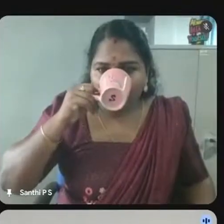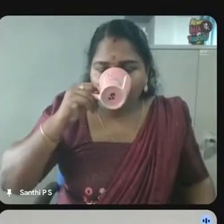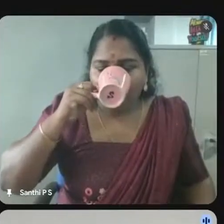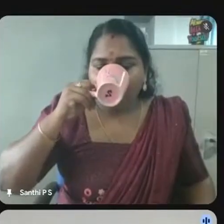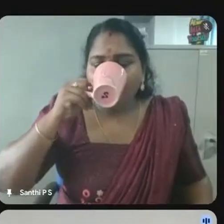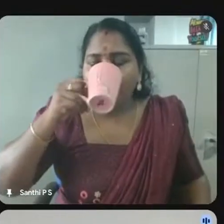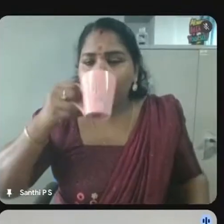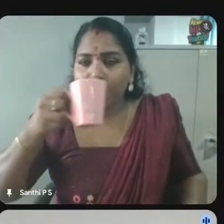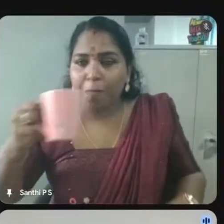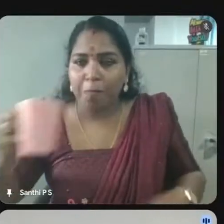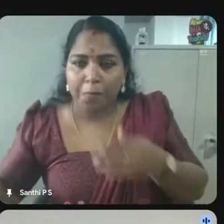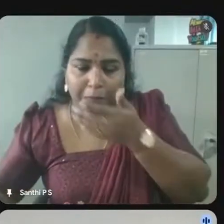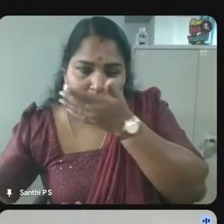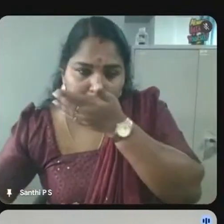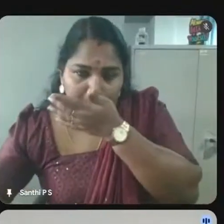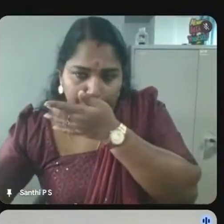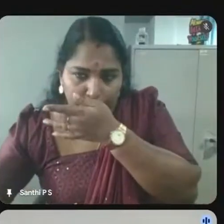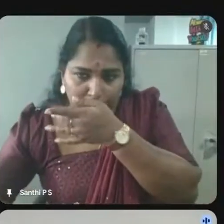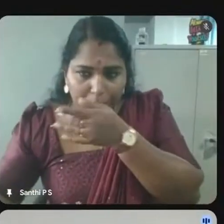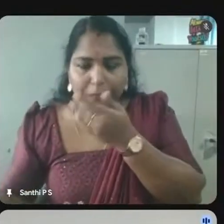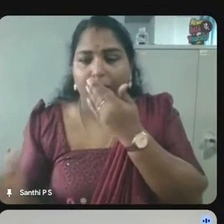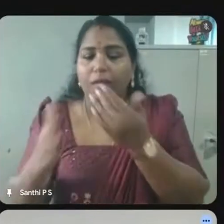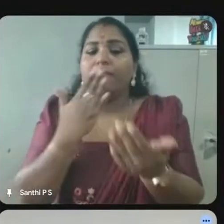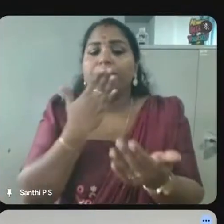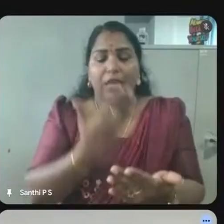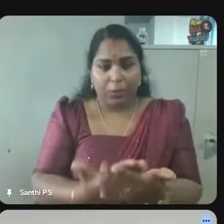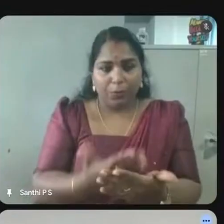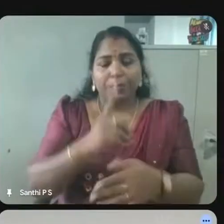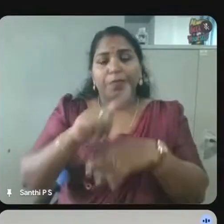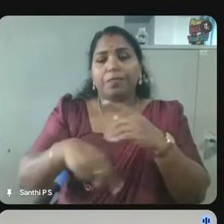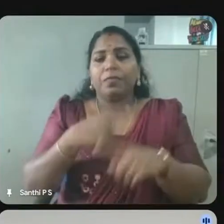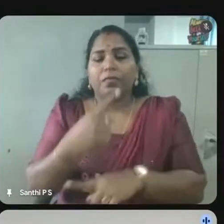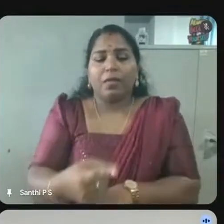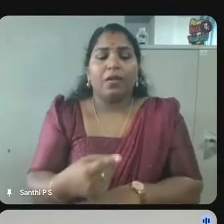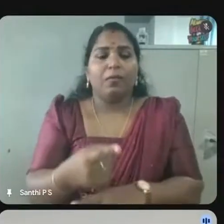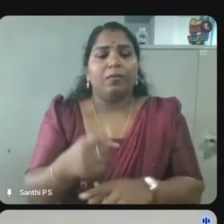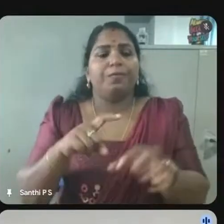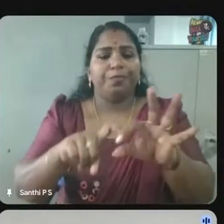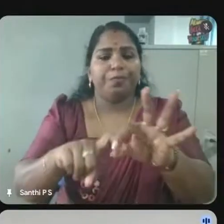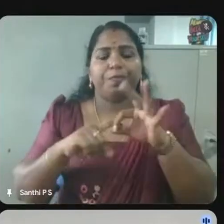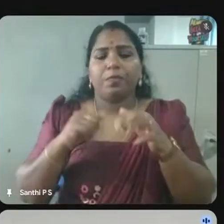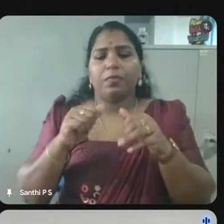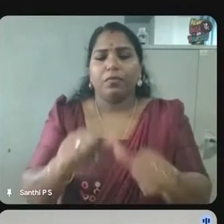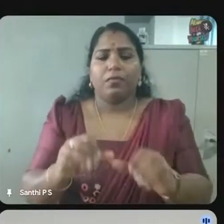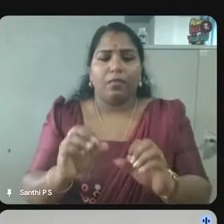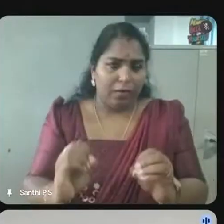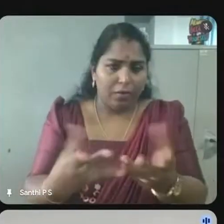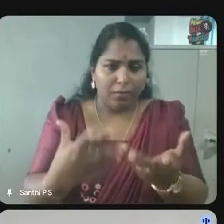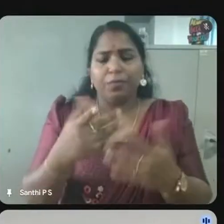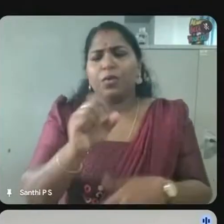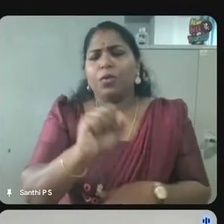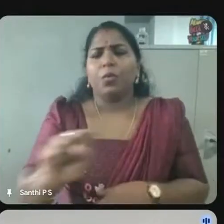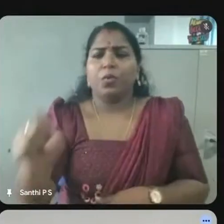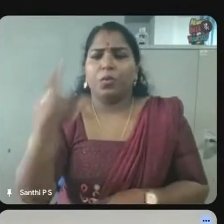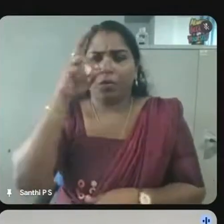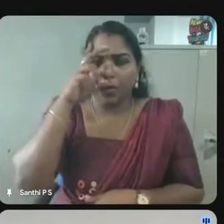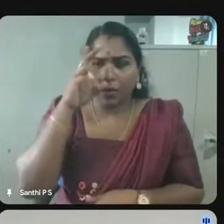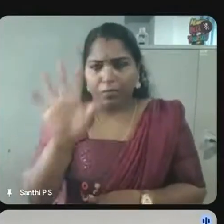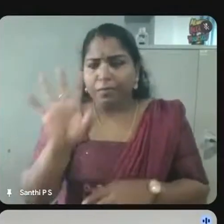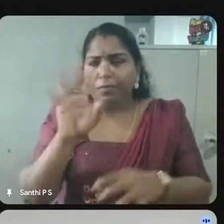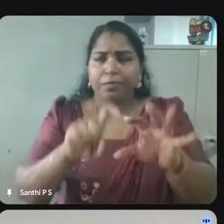താങ്ക് യു മാഡം. നമ്മൾ തുടർന്ന് ഡിസ്കഷനിലേക്ക് കിടക്കുകയാണ്. നിങ്ങളുടെ സംശയങ്ങൾ മാഡത്തിനോട് ഇപ്പോൾ